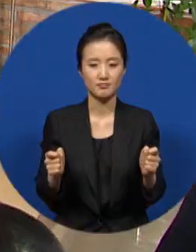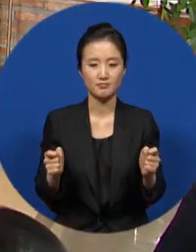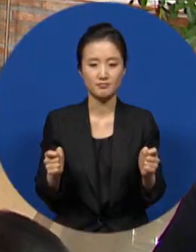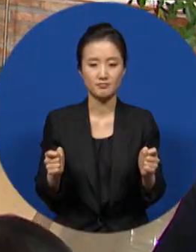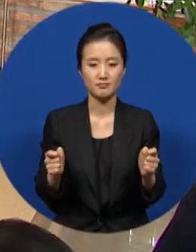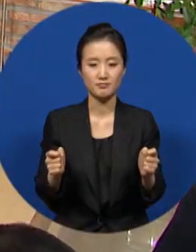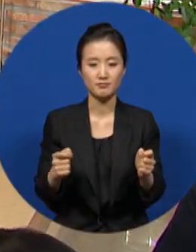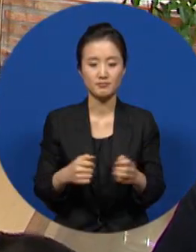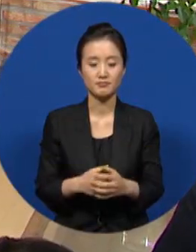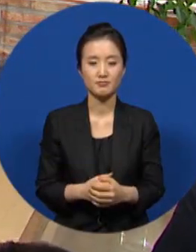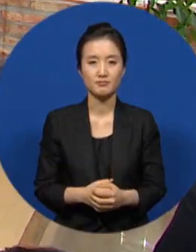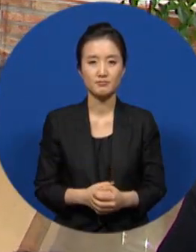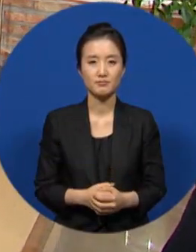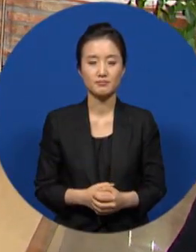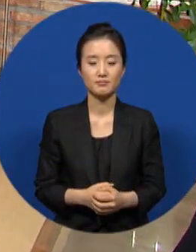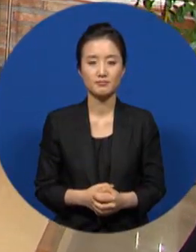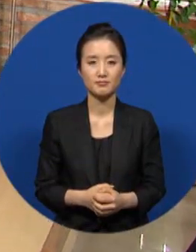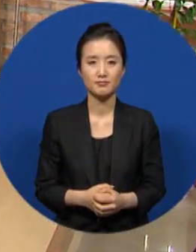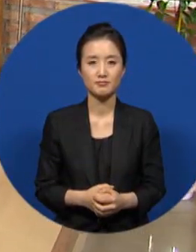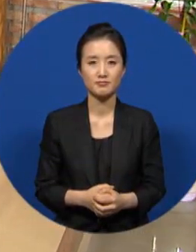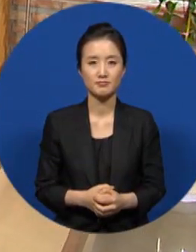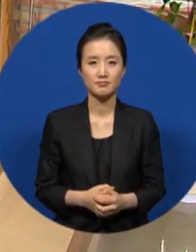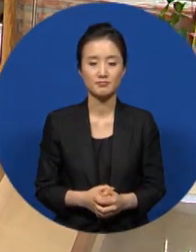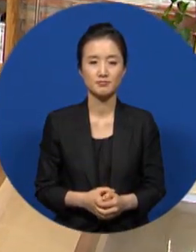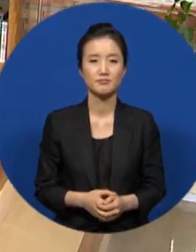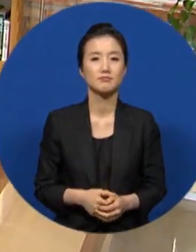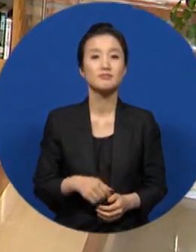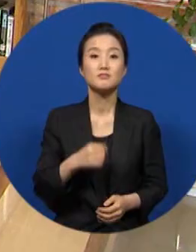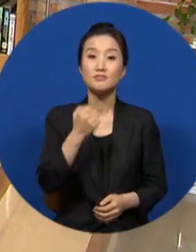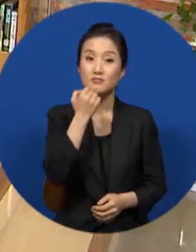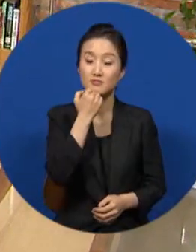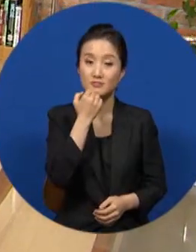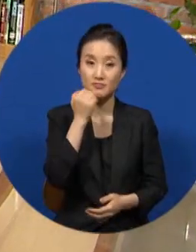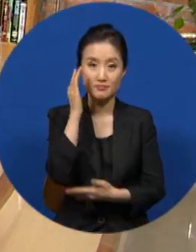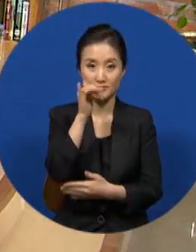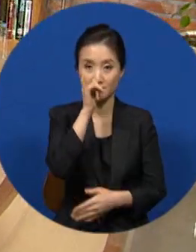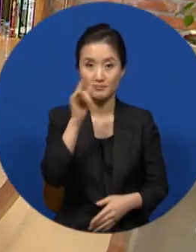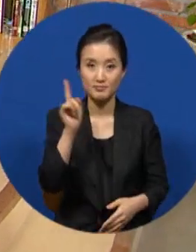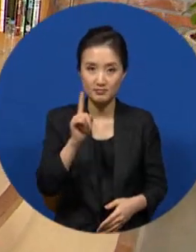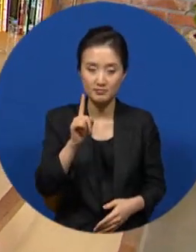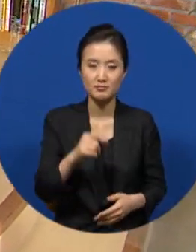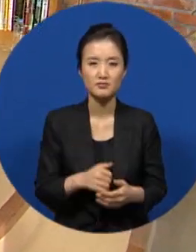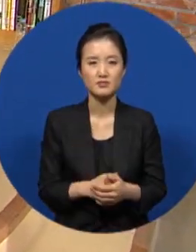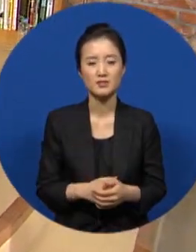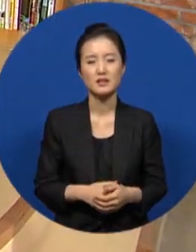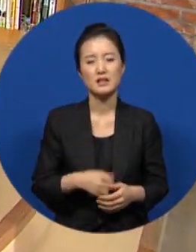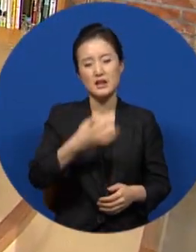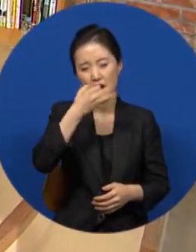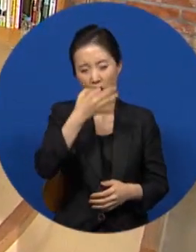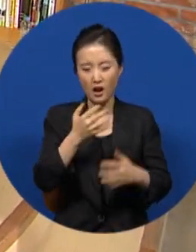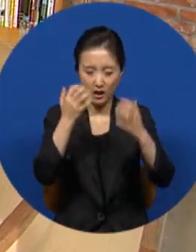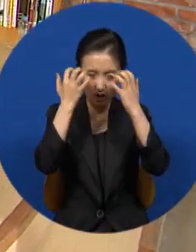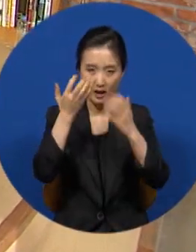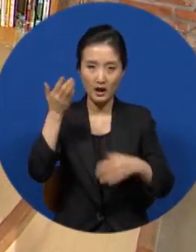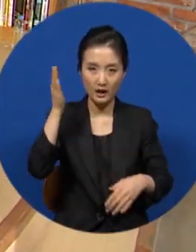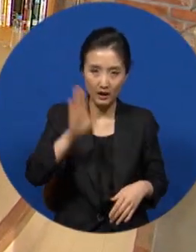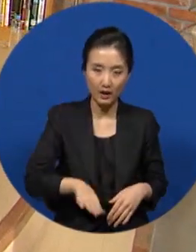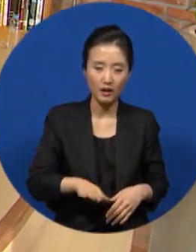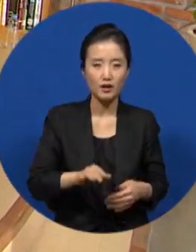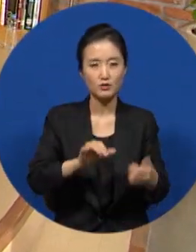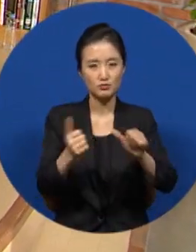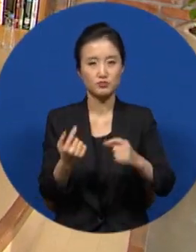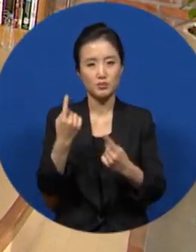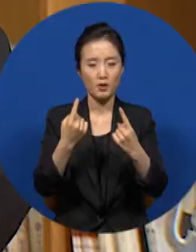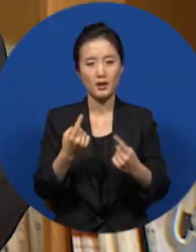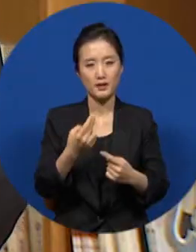우리 개똥밭에 굴러도 그 저승보다는 이승이 좋다고 하잖아요. 일단 오래 살고 볼 일입니다. 그리고 금전적으로도